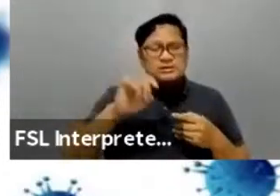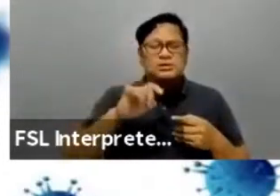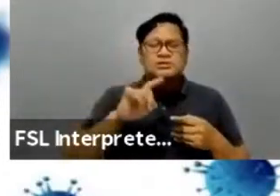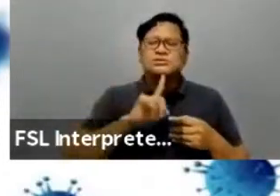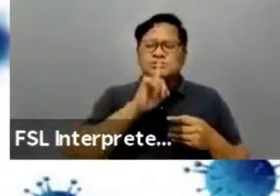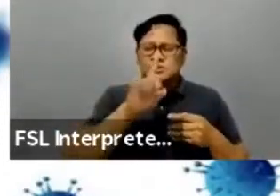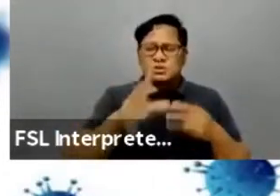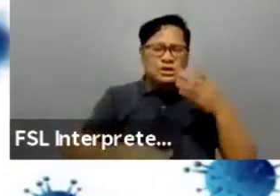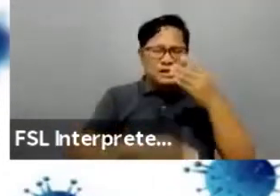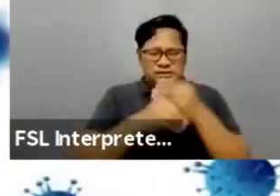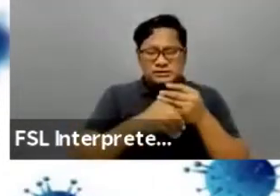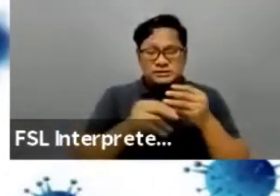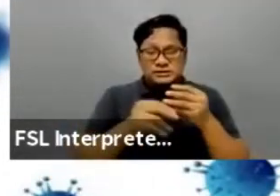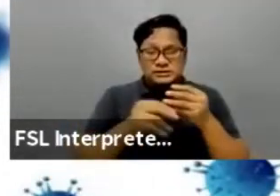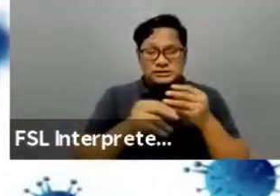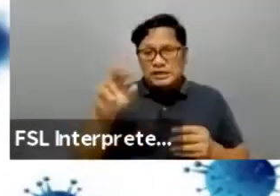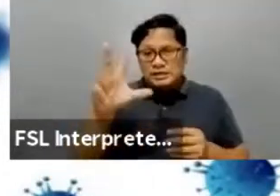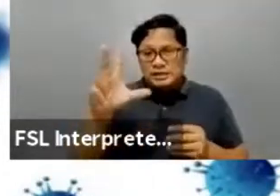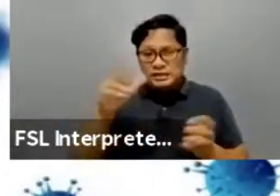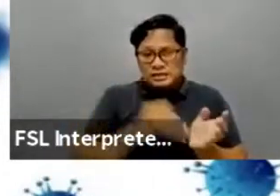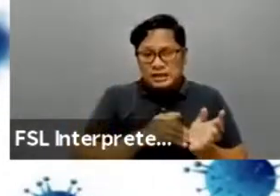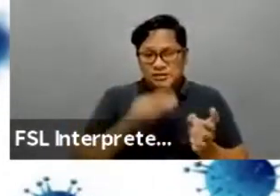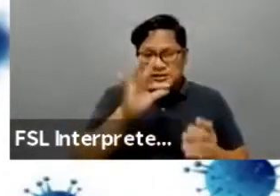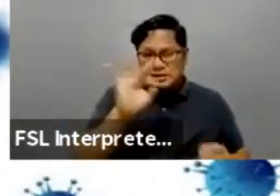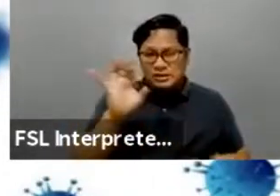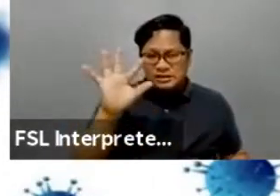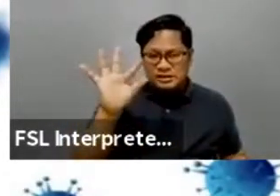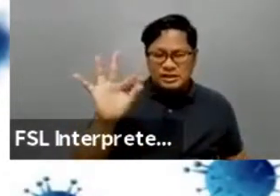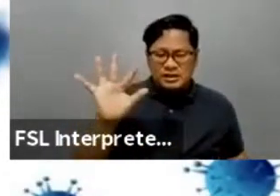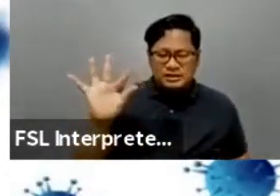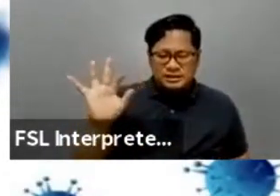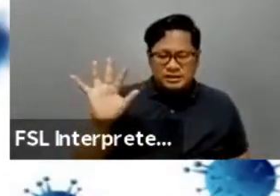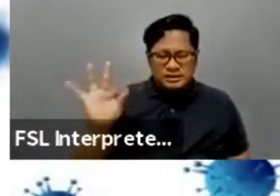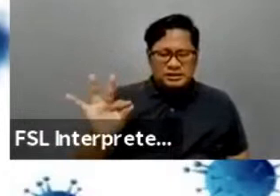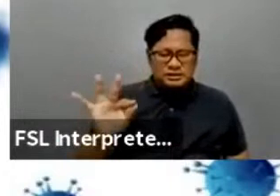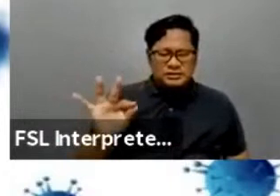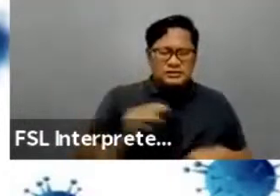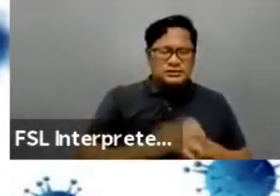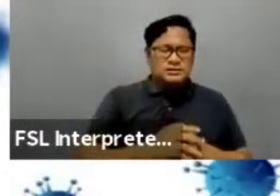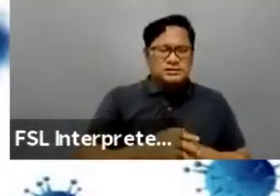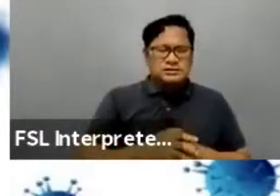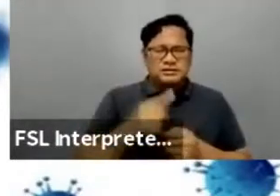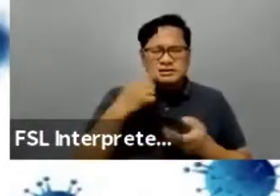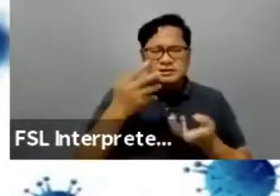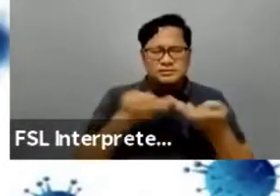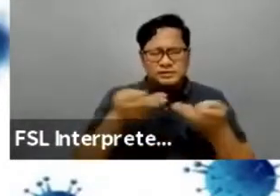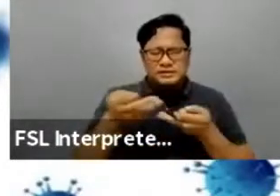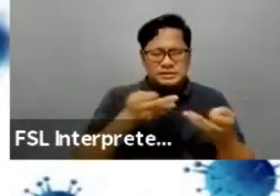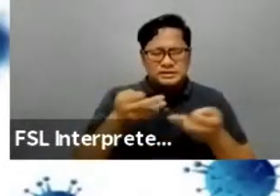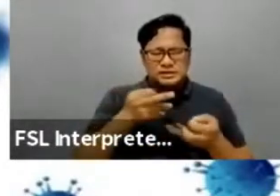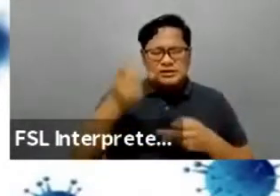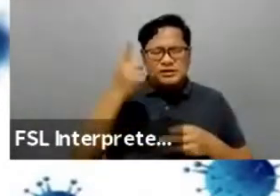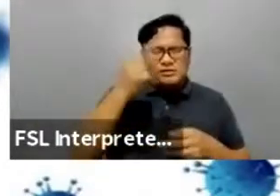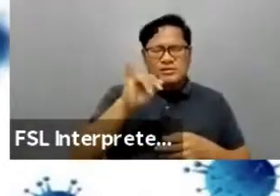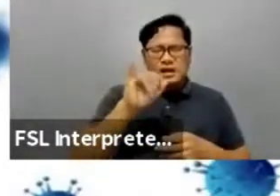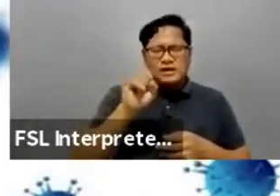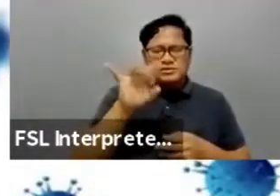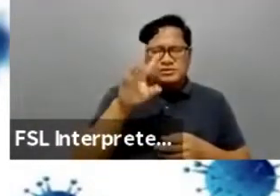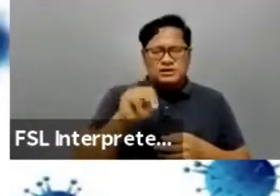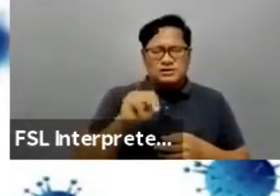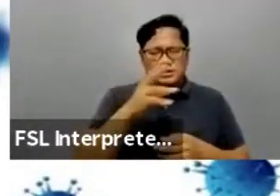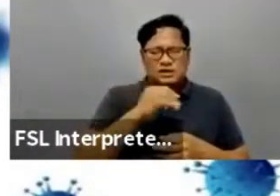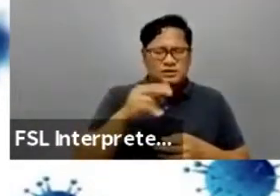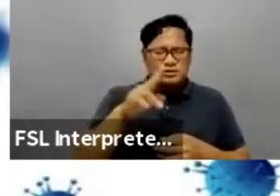beds in another 120 facilities dito sa ating isolation and